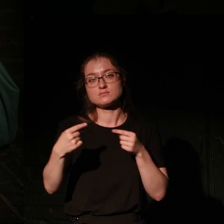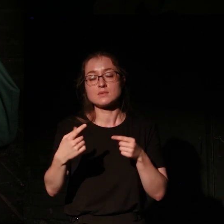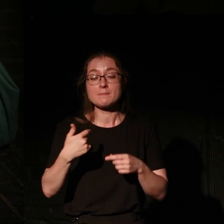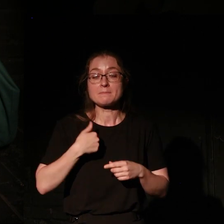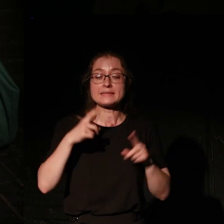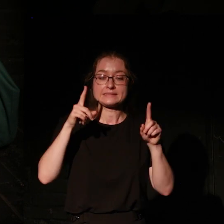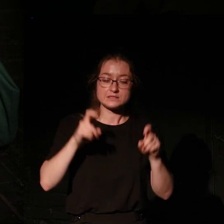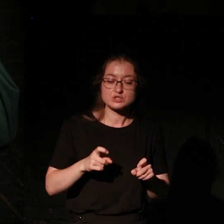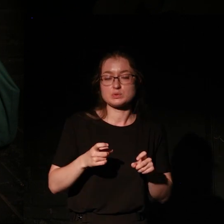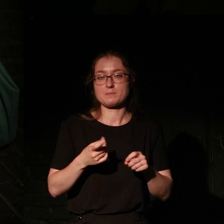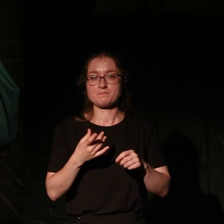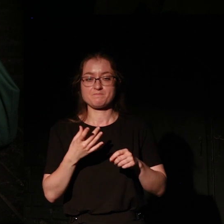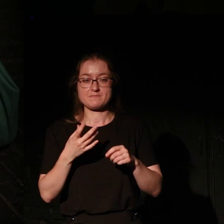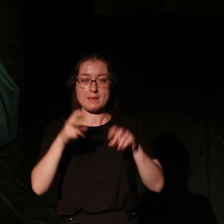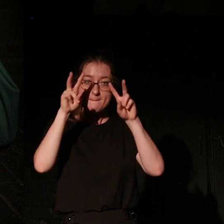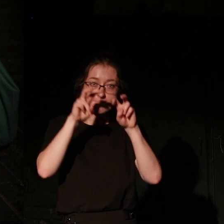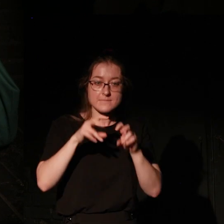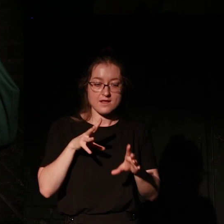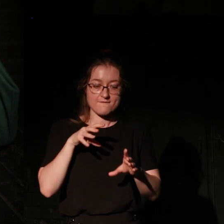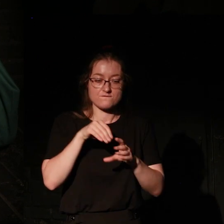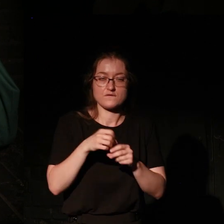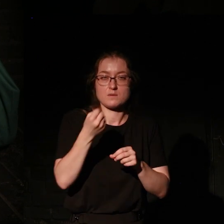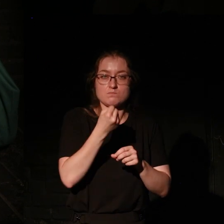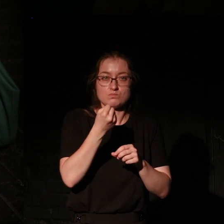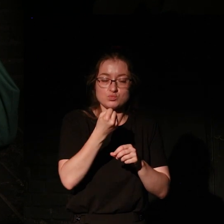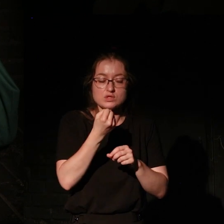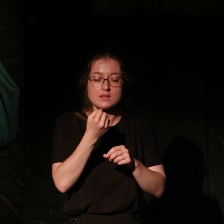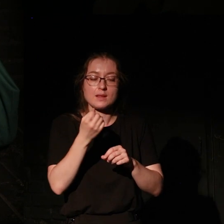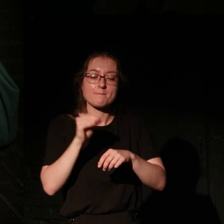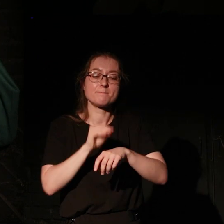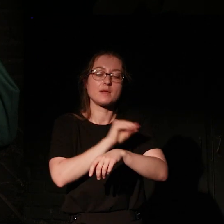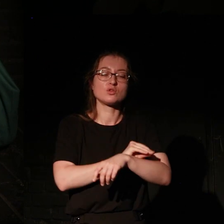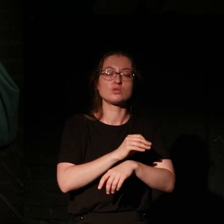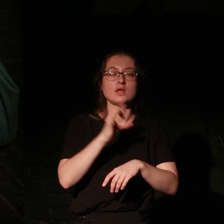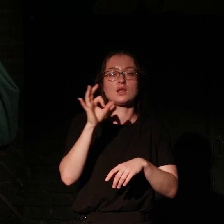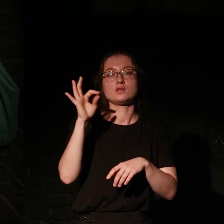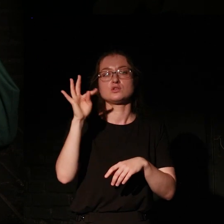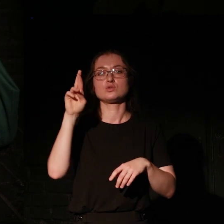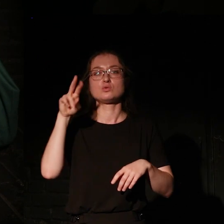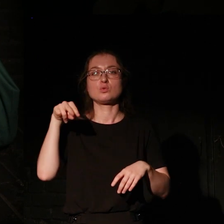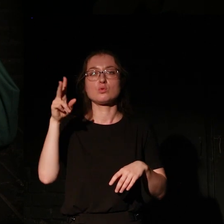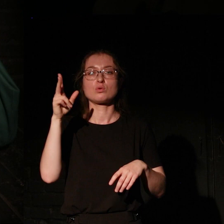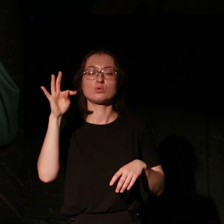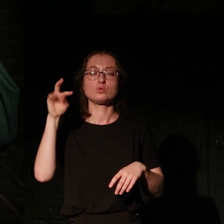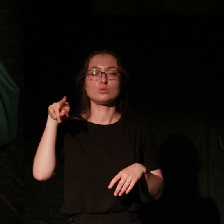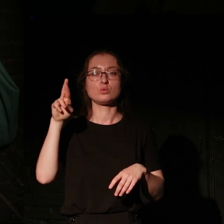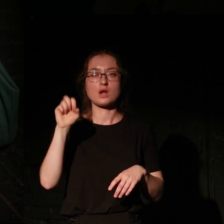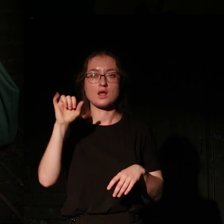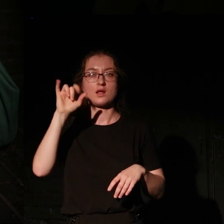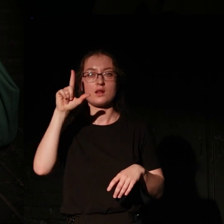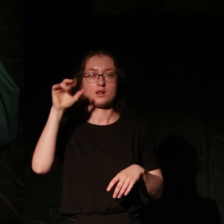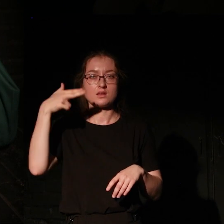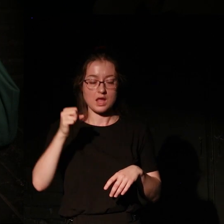strukturalną przy egzegezie tych pism, mam trochę inne spojrzenie. Zaraz